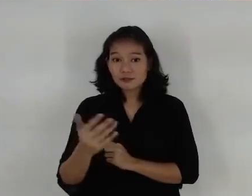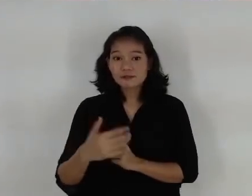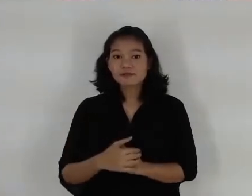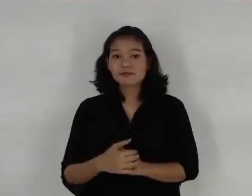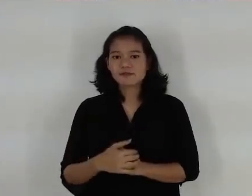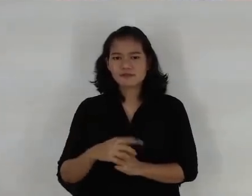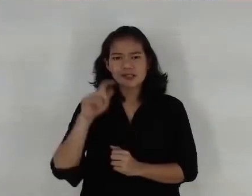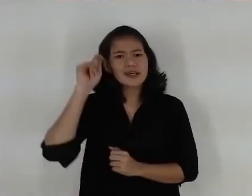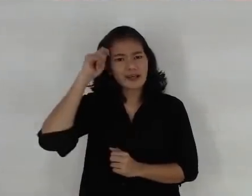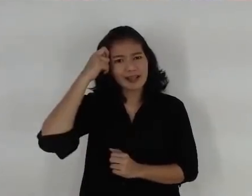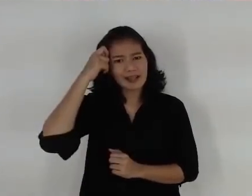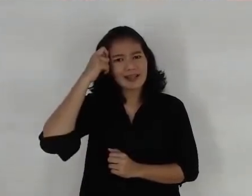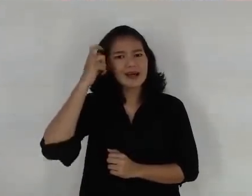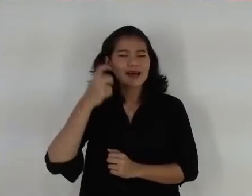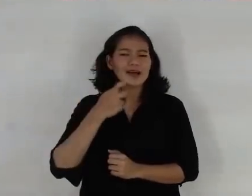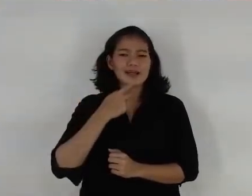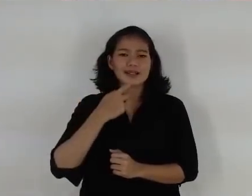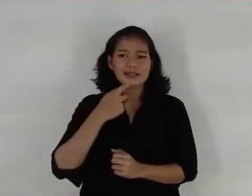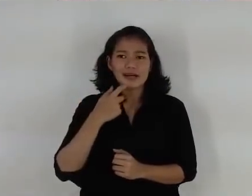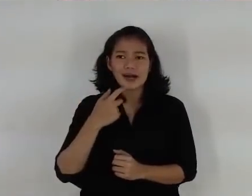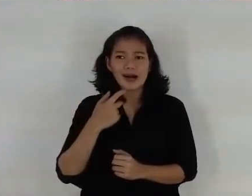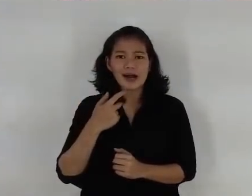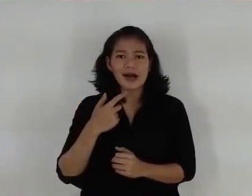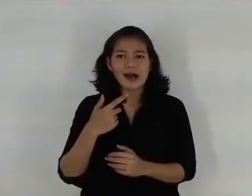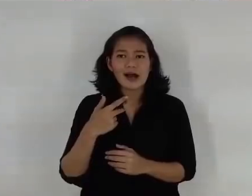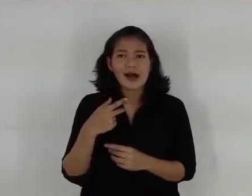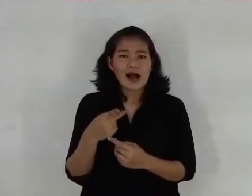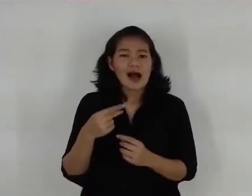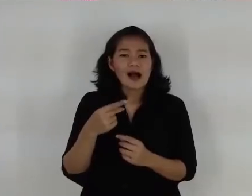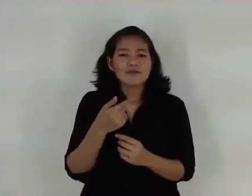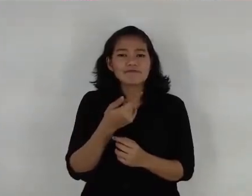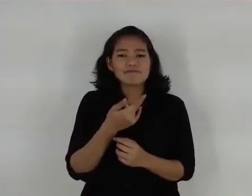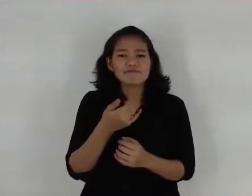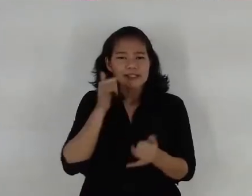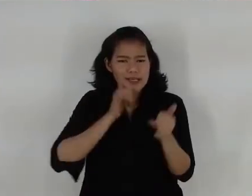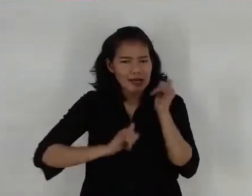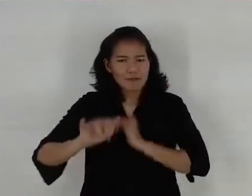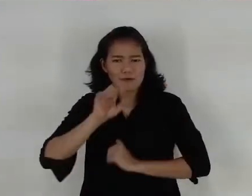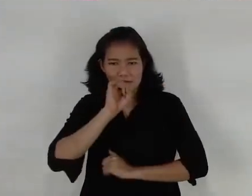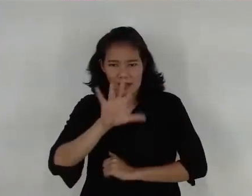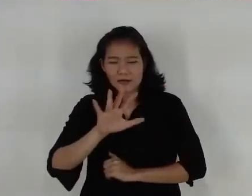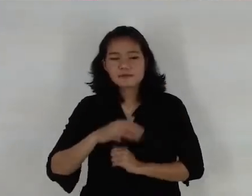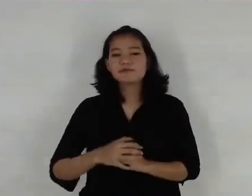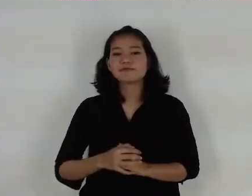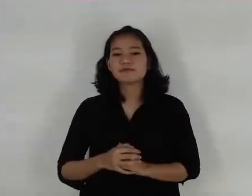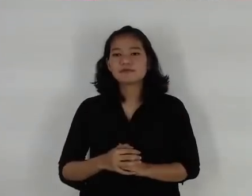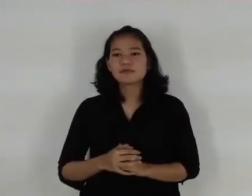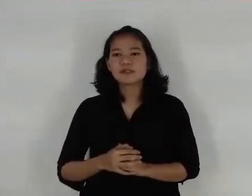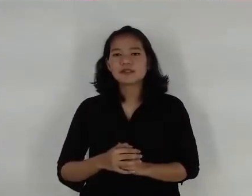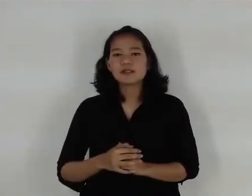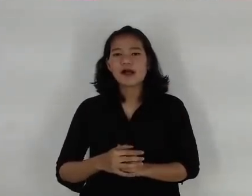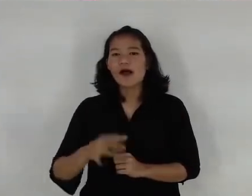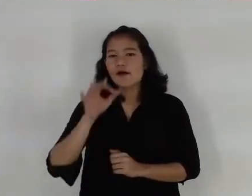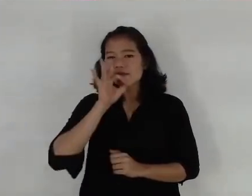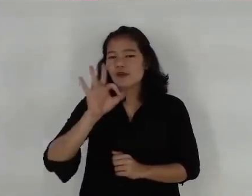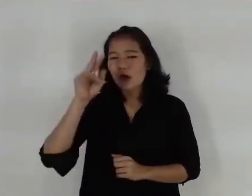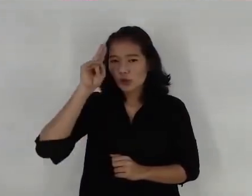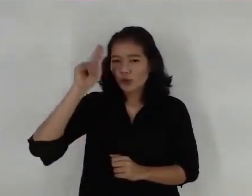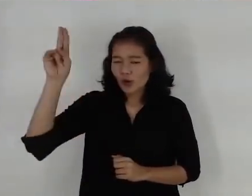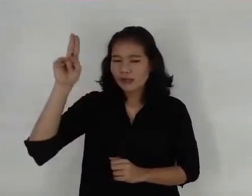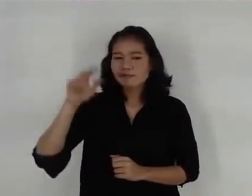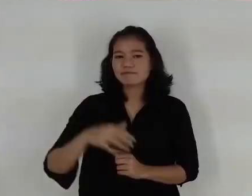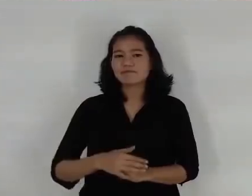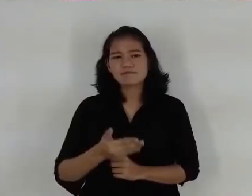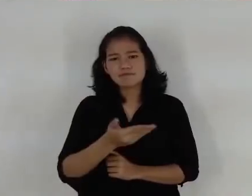Ingatkah kita dengan apa yang dinubuatkan oleh Yeremia demikian beginilah firman Tuhan